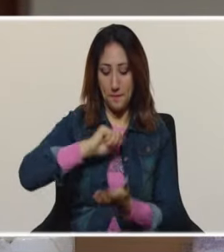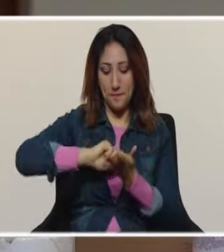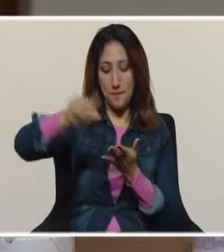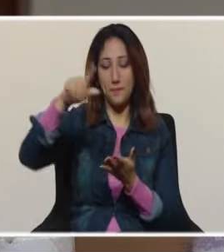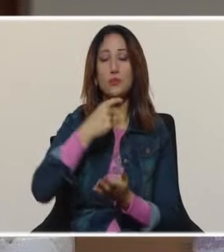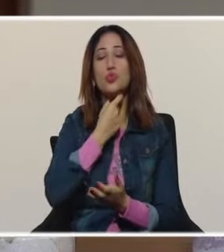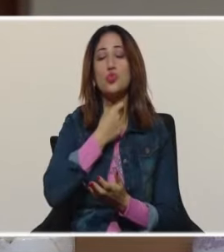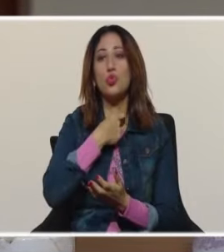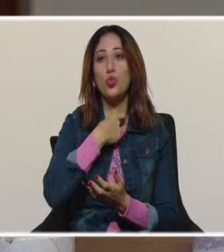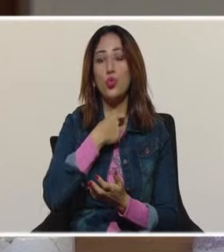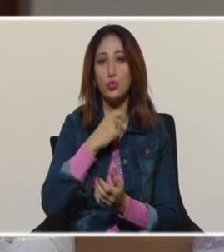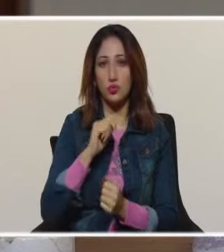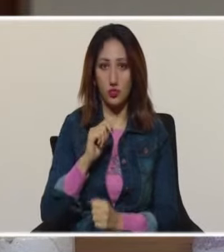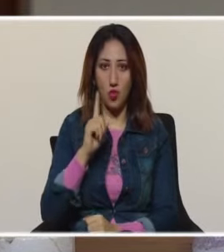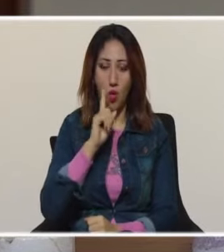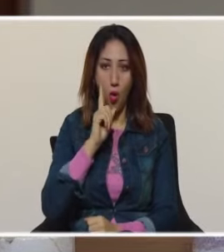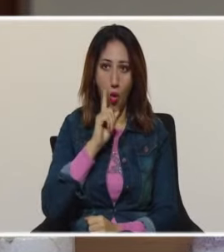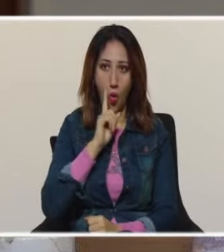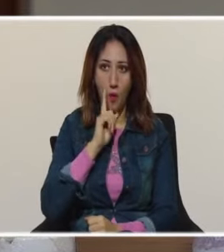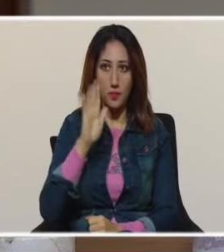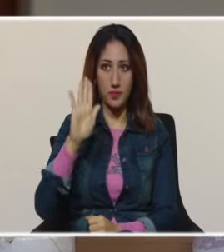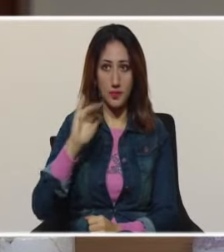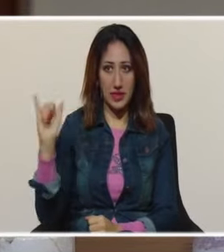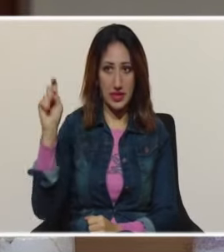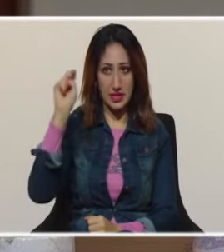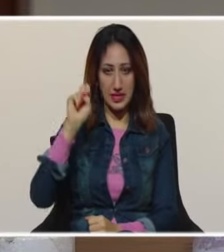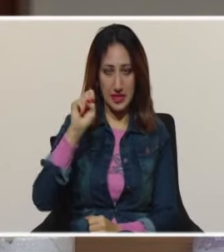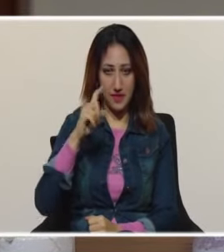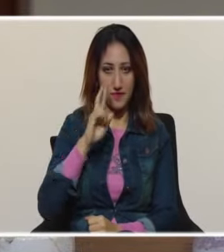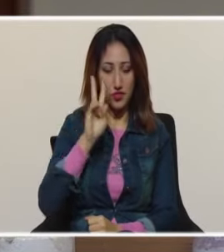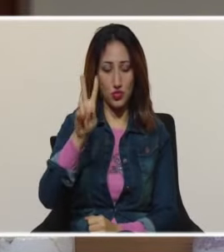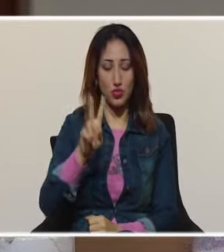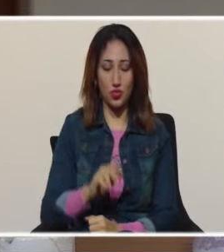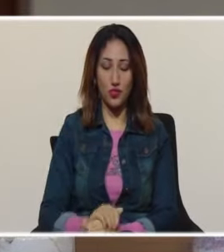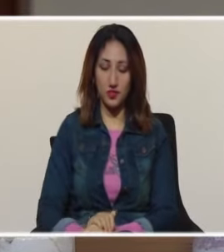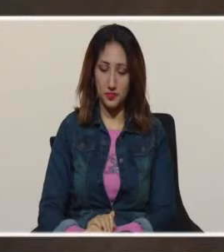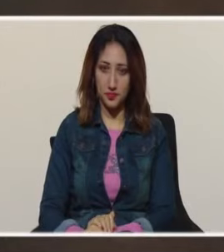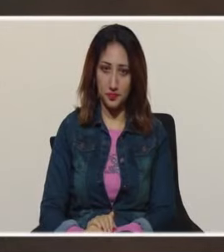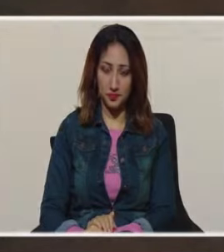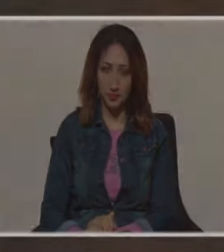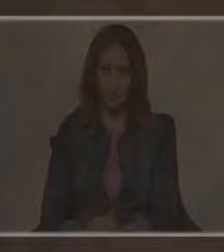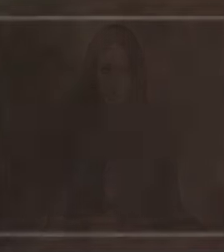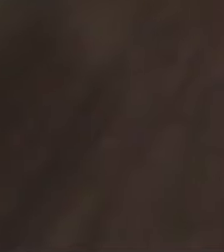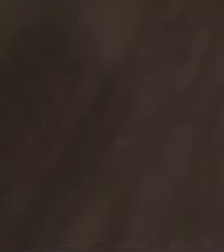من الست أم سيف. تعالوا نسمع الرسالة ونروح نطمن عليها.